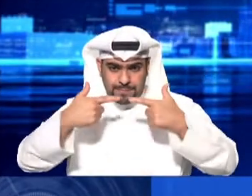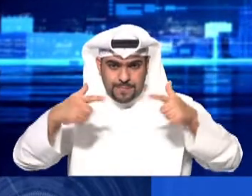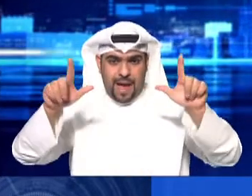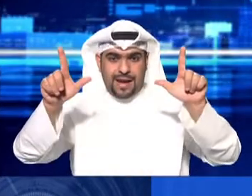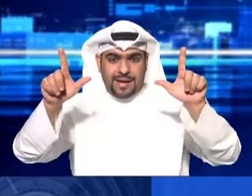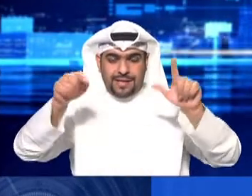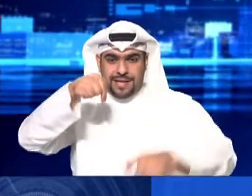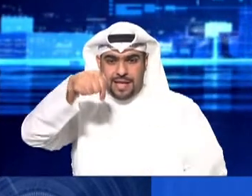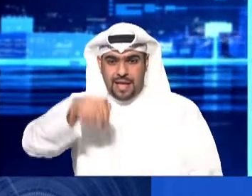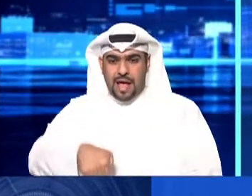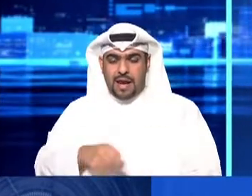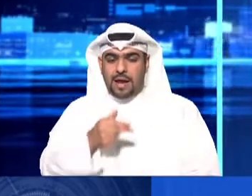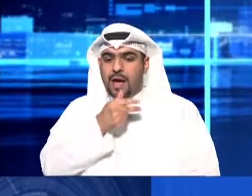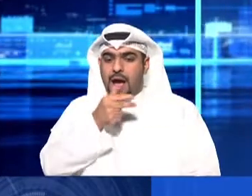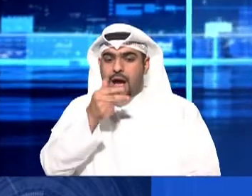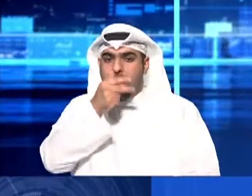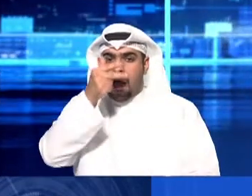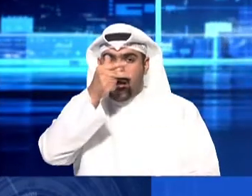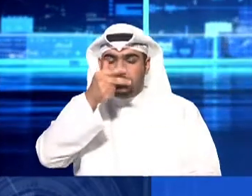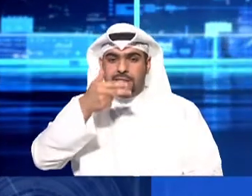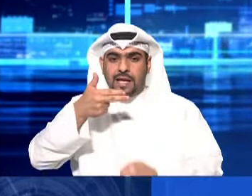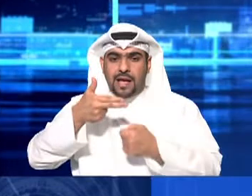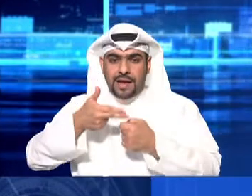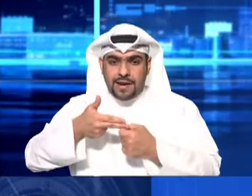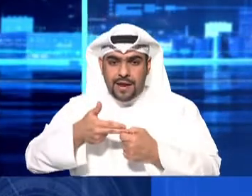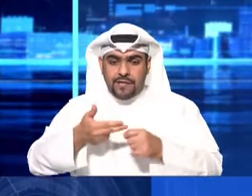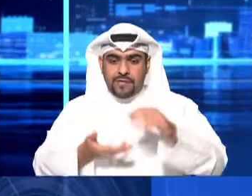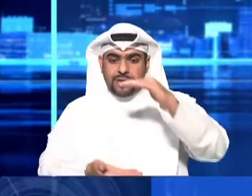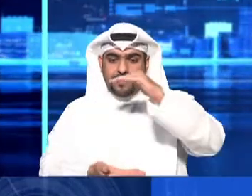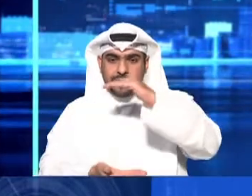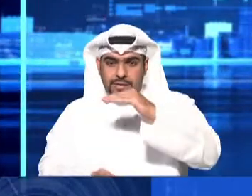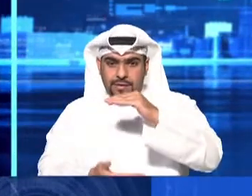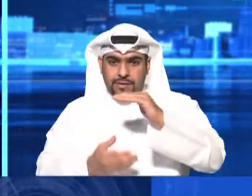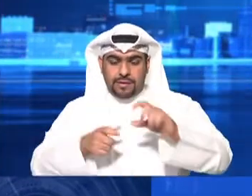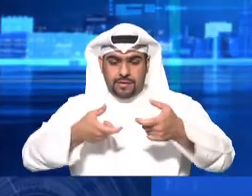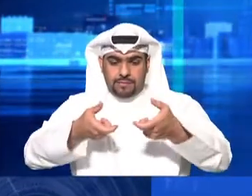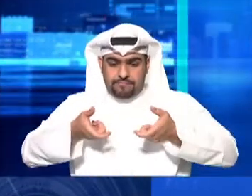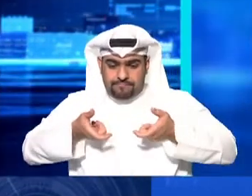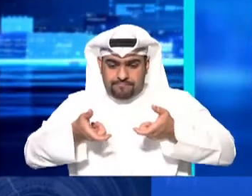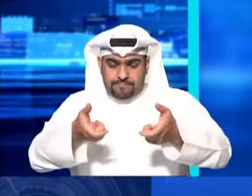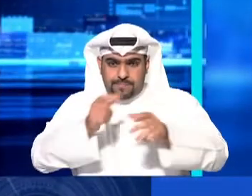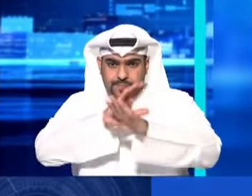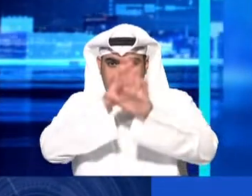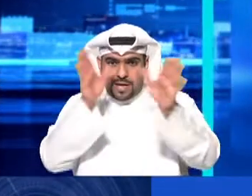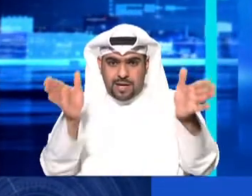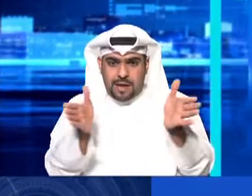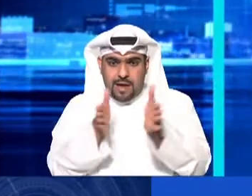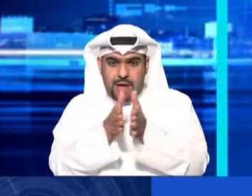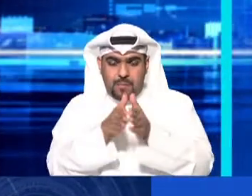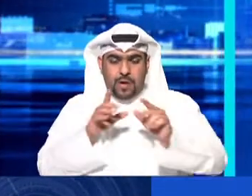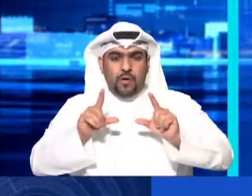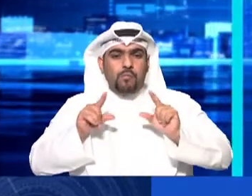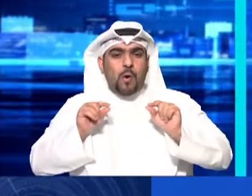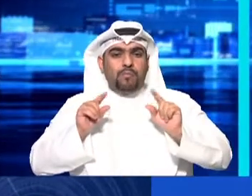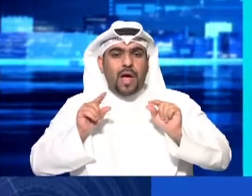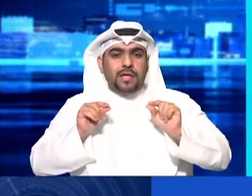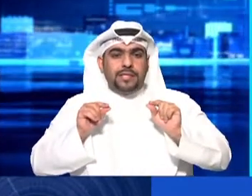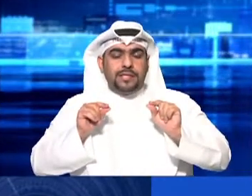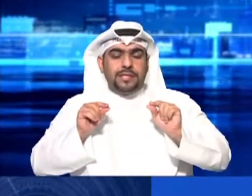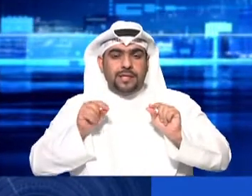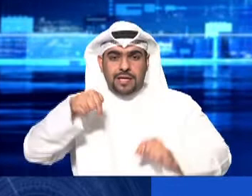المواصفات والمقاييس الأوروبية المعتمدة. ونفت الشركة في بيان ما تم تداوله عبر بعض وسائل